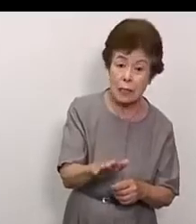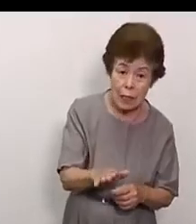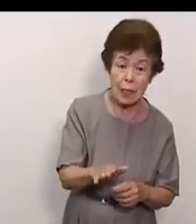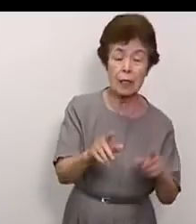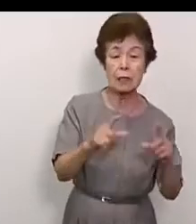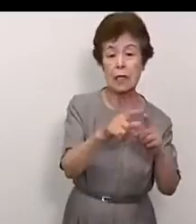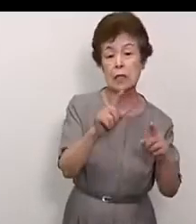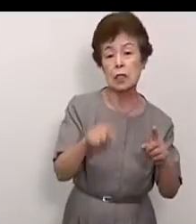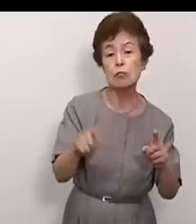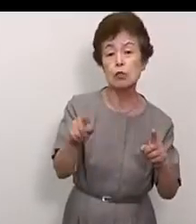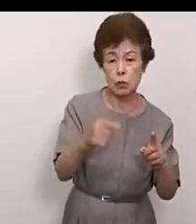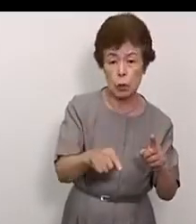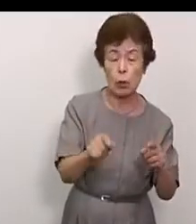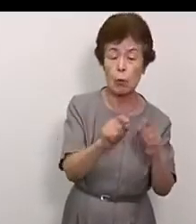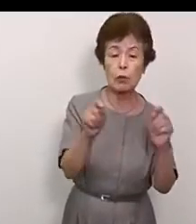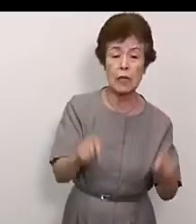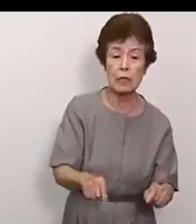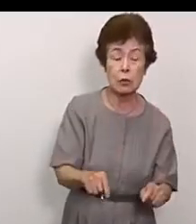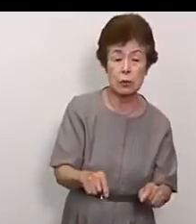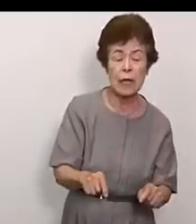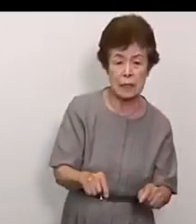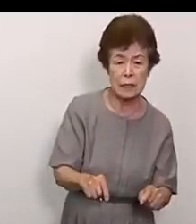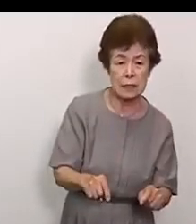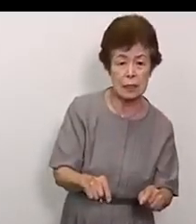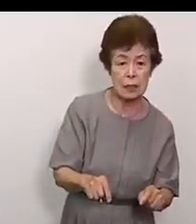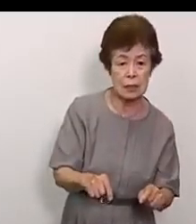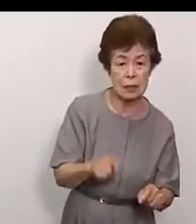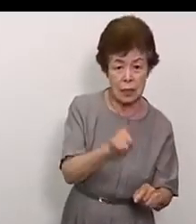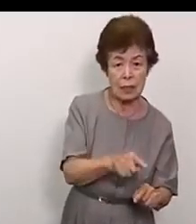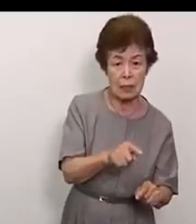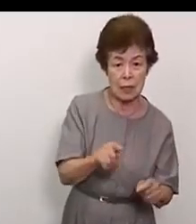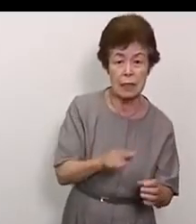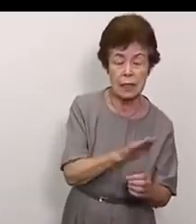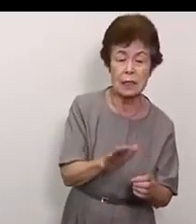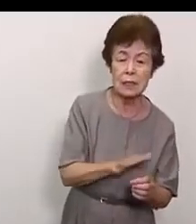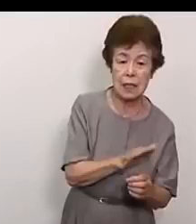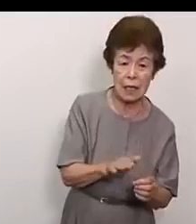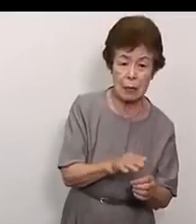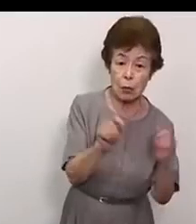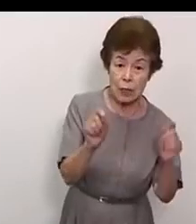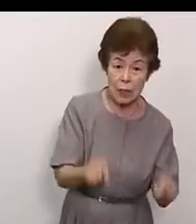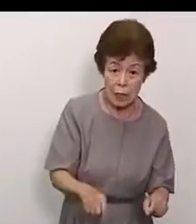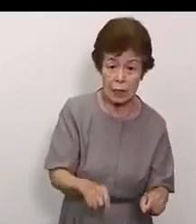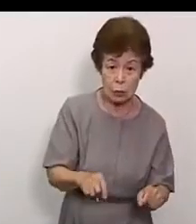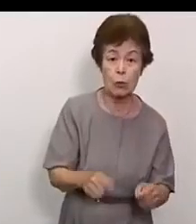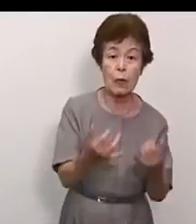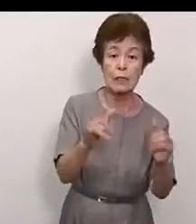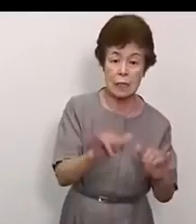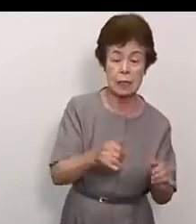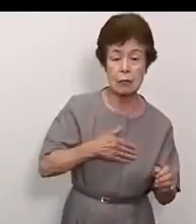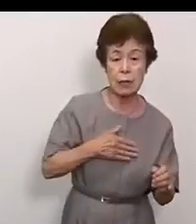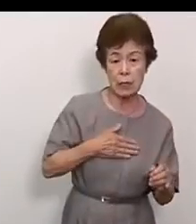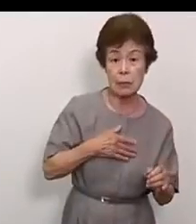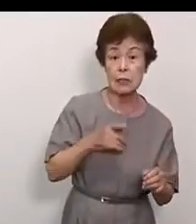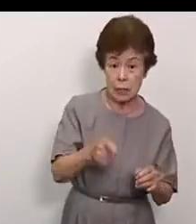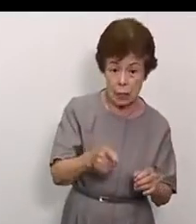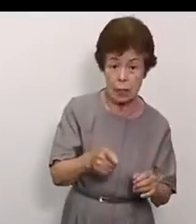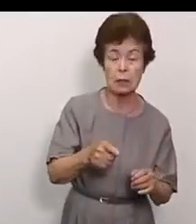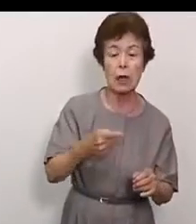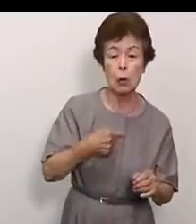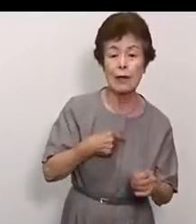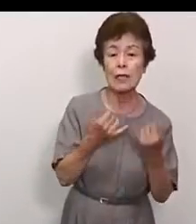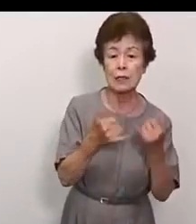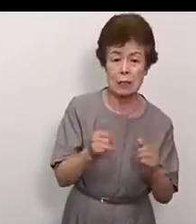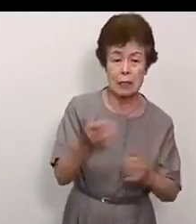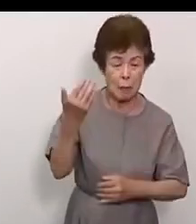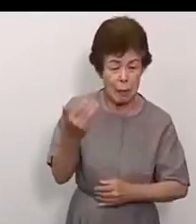待の問題っていうのはセットなんだっていうことがやっと世間に知られるようになったんですけども、もう私たちはもう前からそれはこうずっとセットなんだっていう